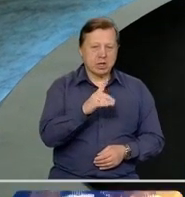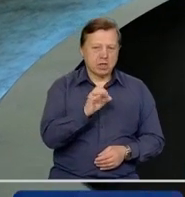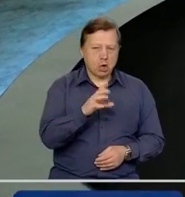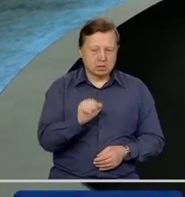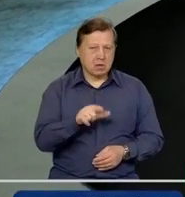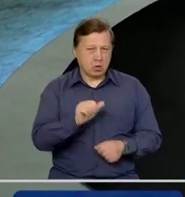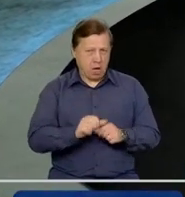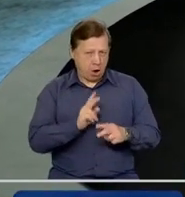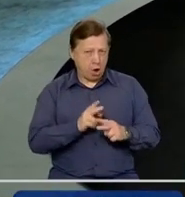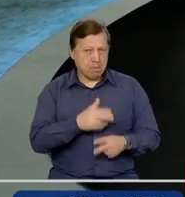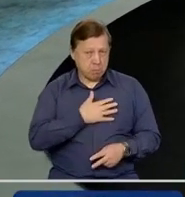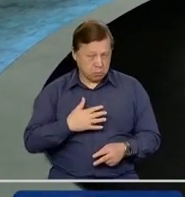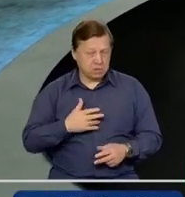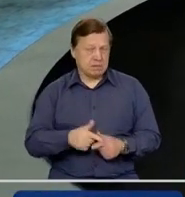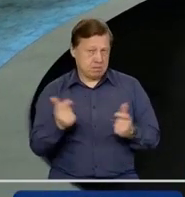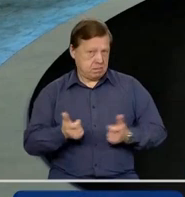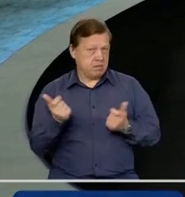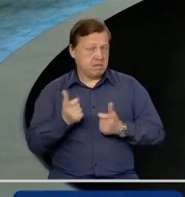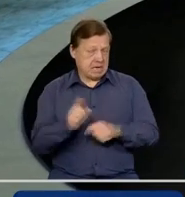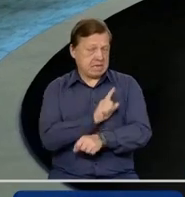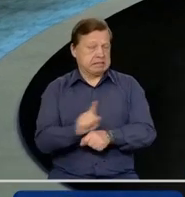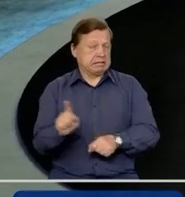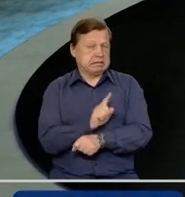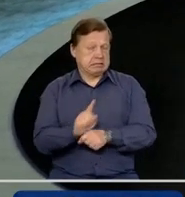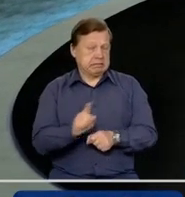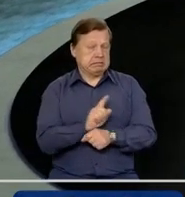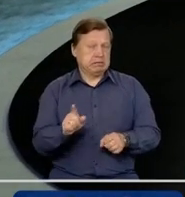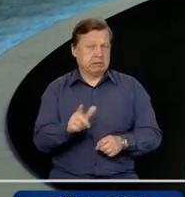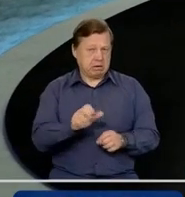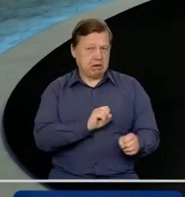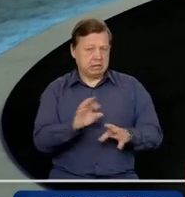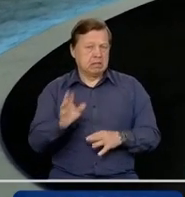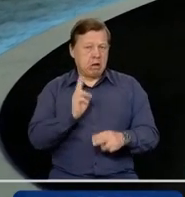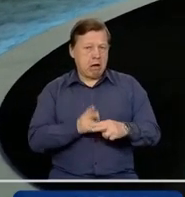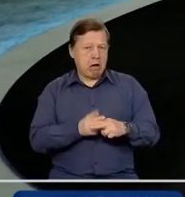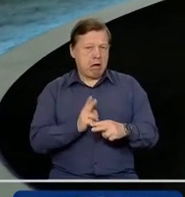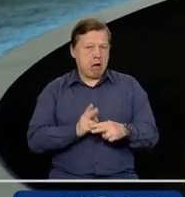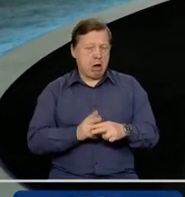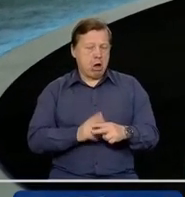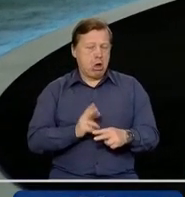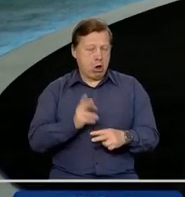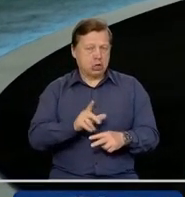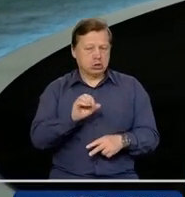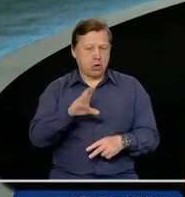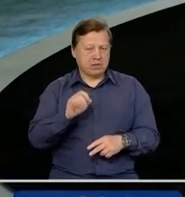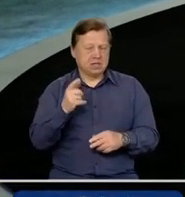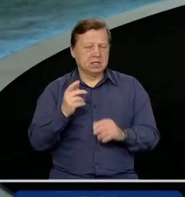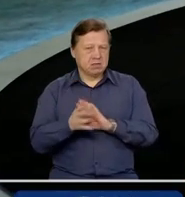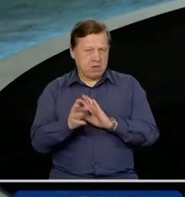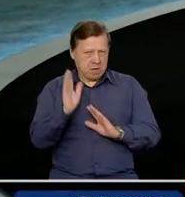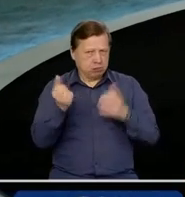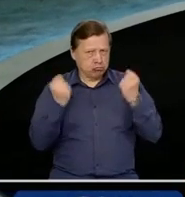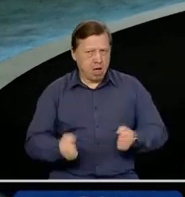to jednak jest czynnik ryzyka i zachorowania i cięższego przebiegu choroby COVID-19. Państwa pytania,